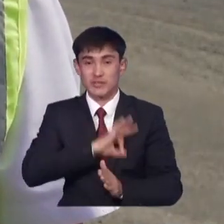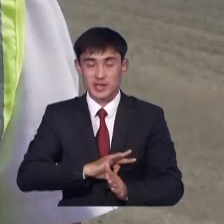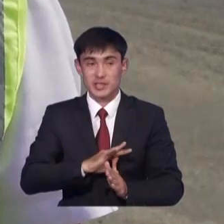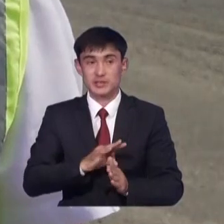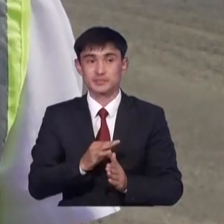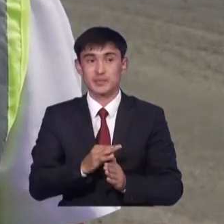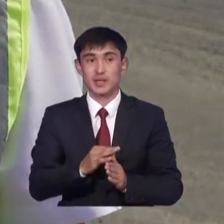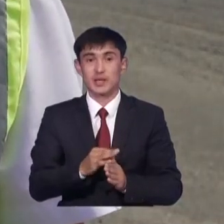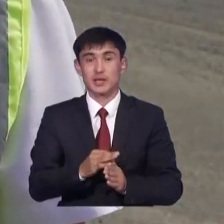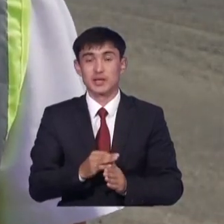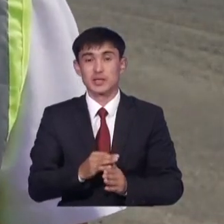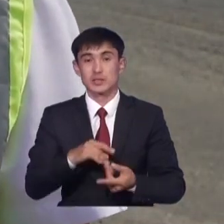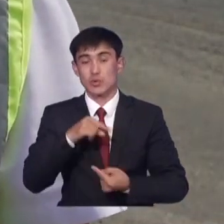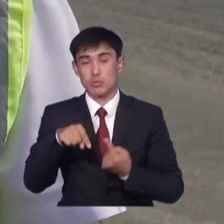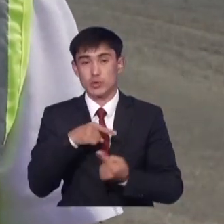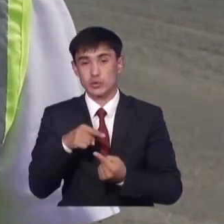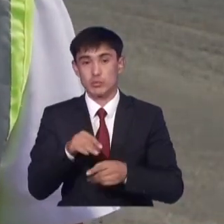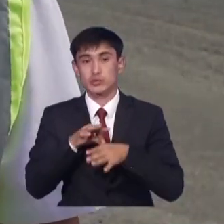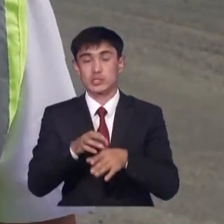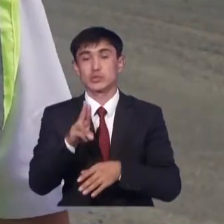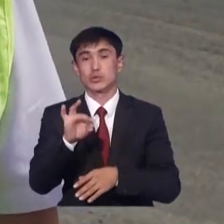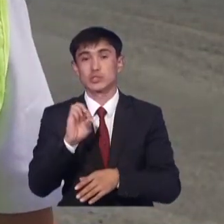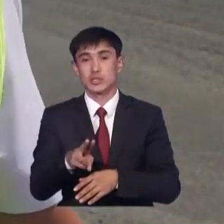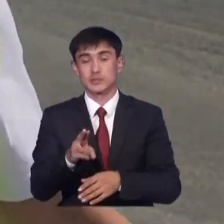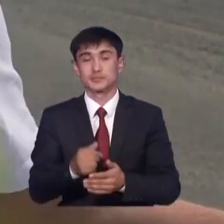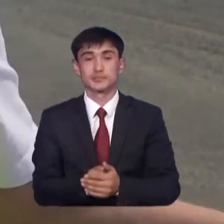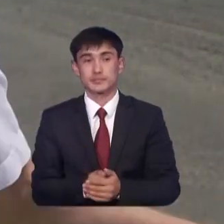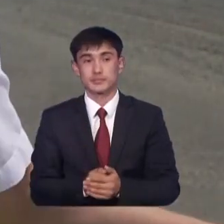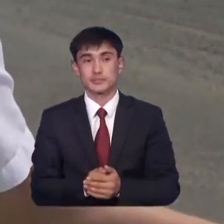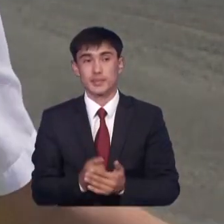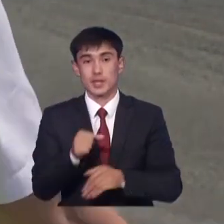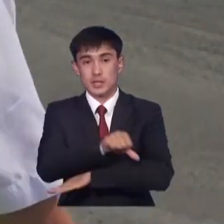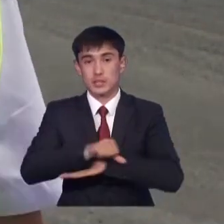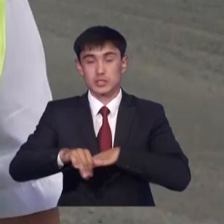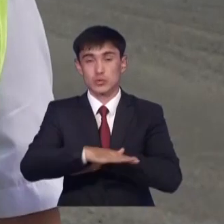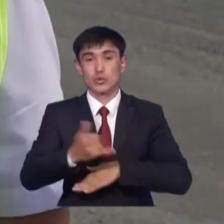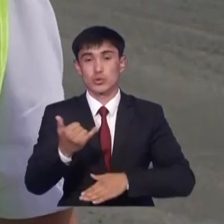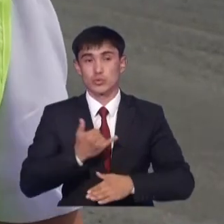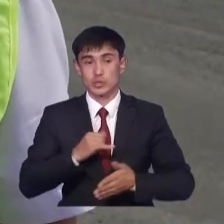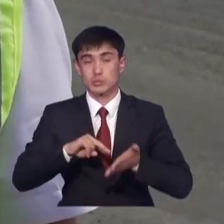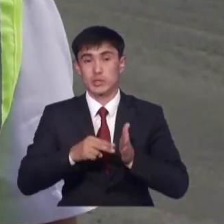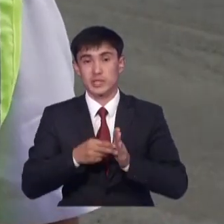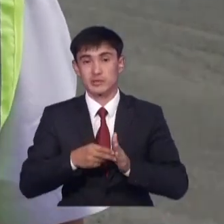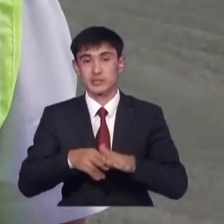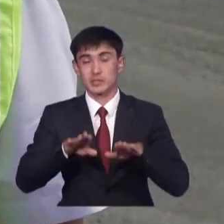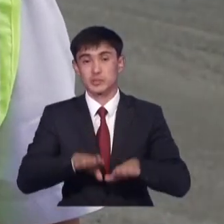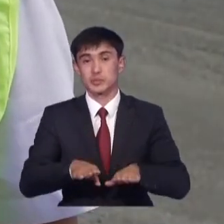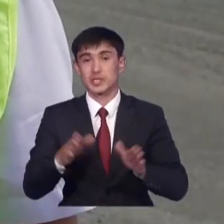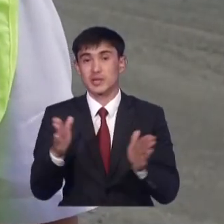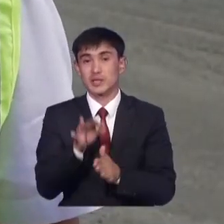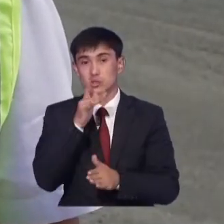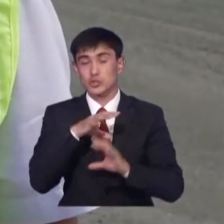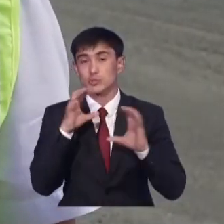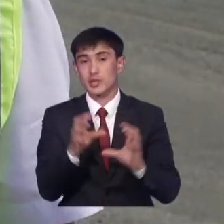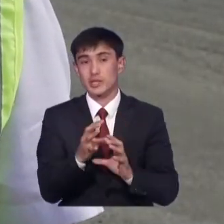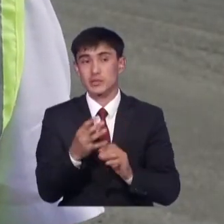это будет всплеск грузооборота по станции «Достык». Таким образом, на данной территории у нас планируется к размещению и краткосрочному